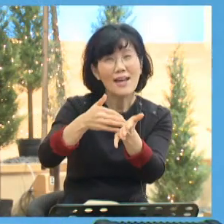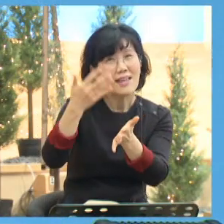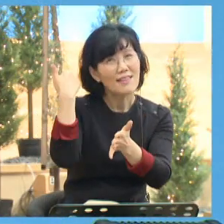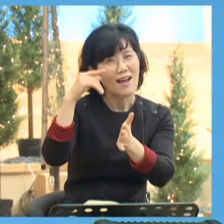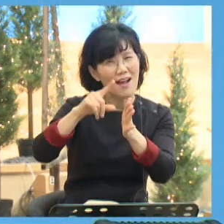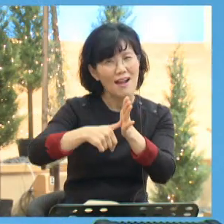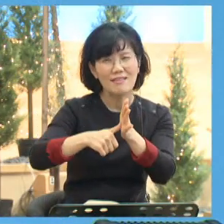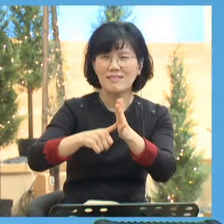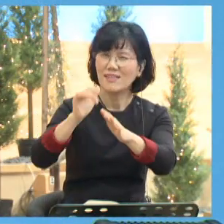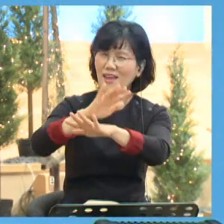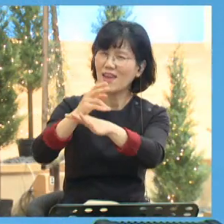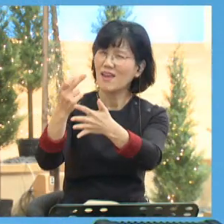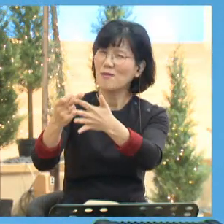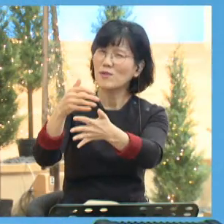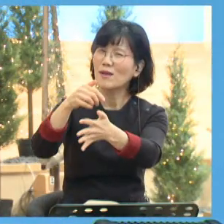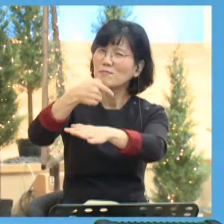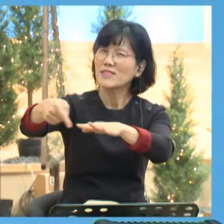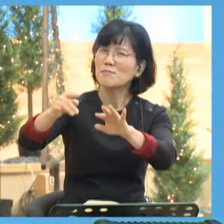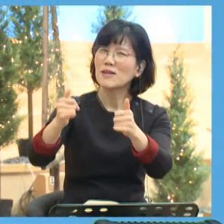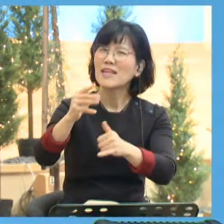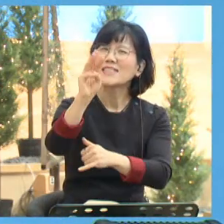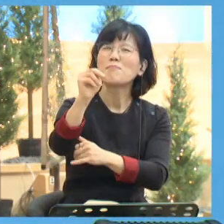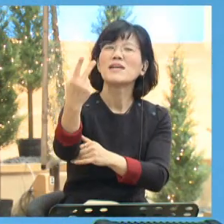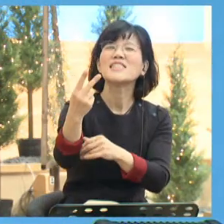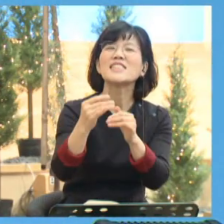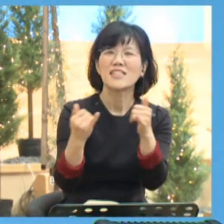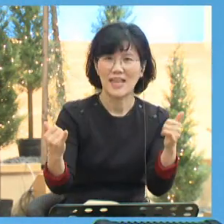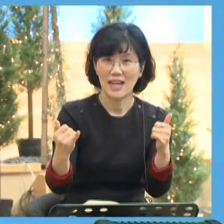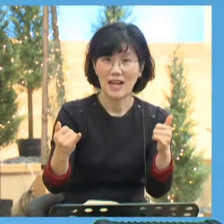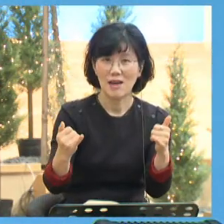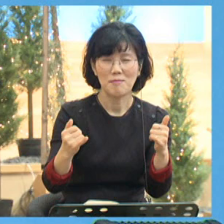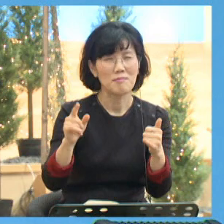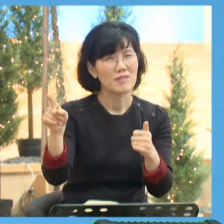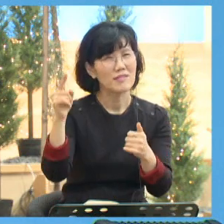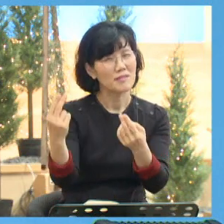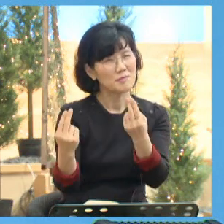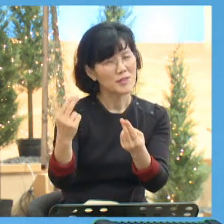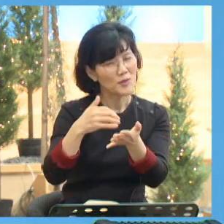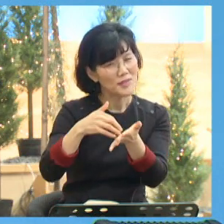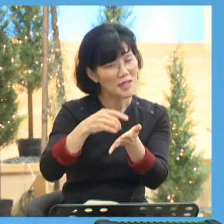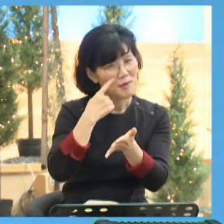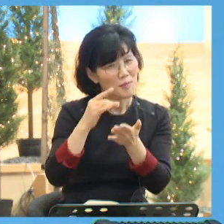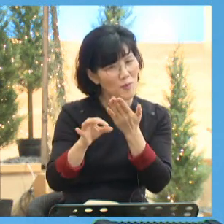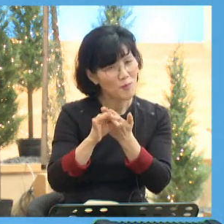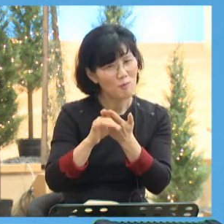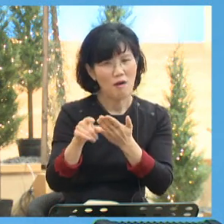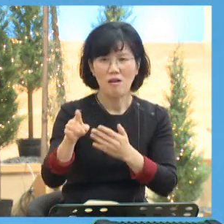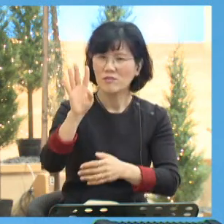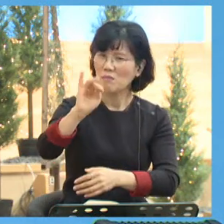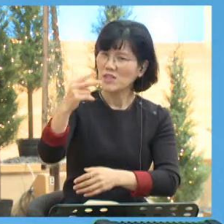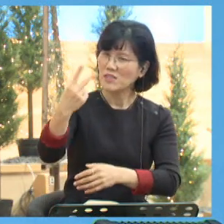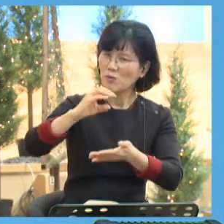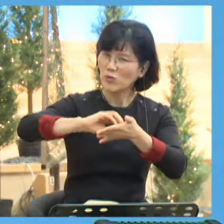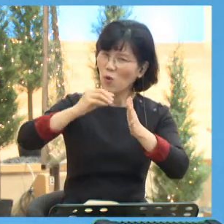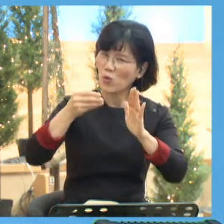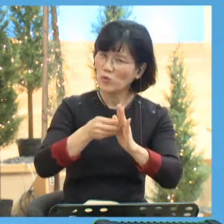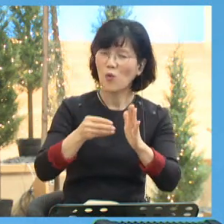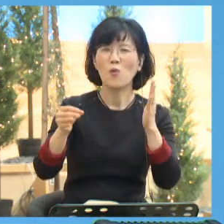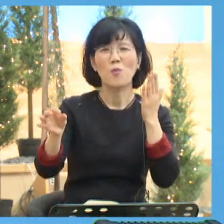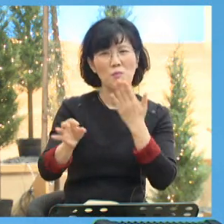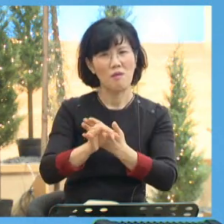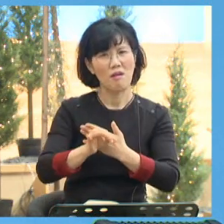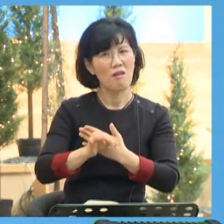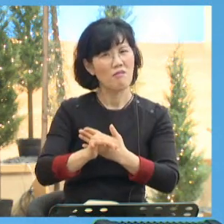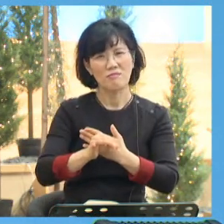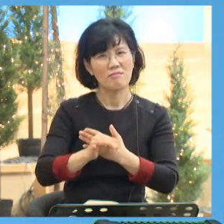에브라임 지파가 32,000 이었습니다 시간이 좀 흘러 씁니다만 그걸 고려하면 이 정도의 숫자 4만 2천 정도 라며